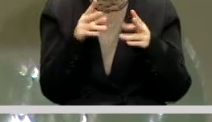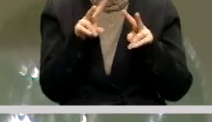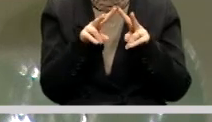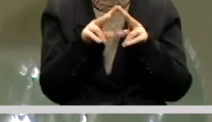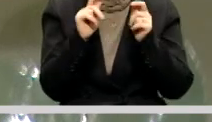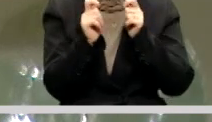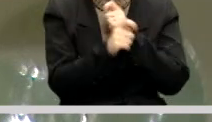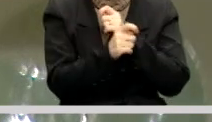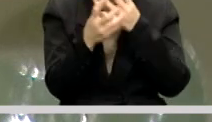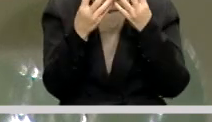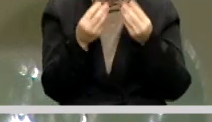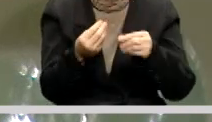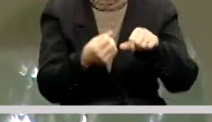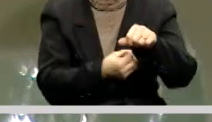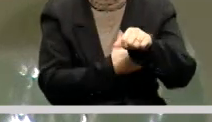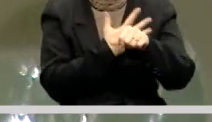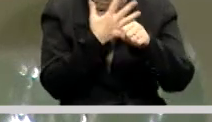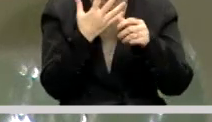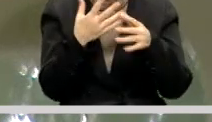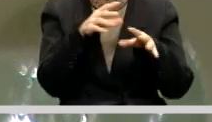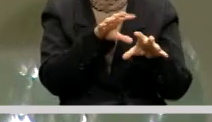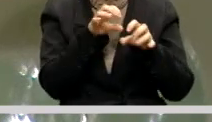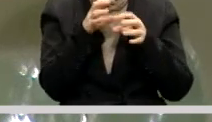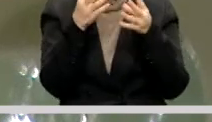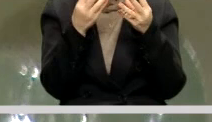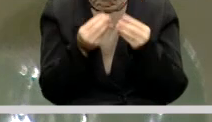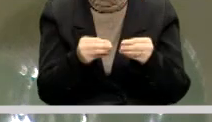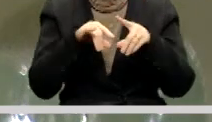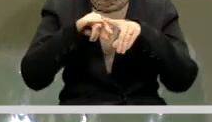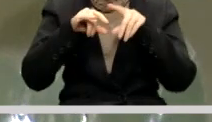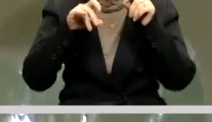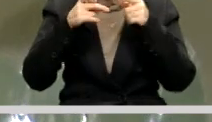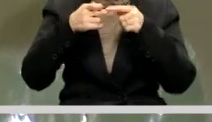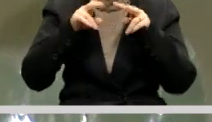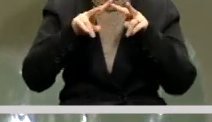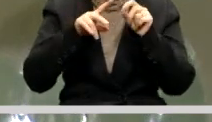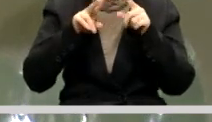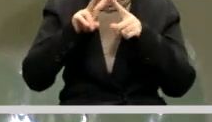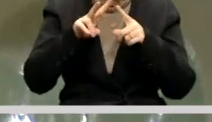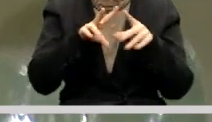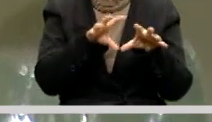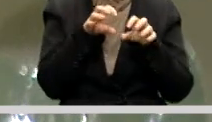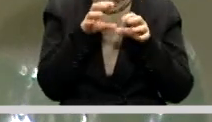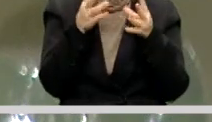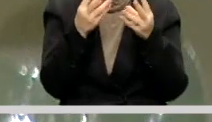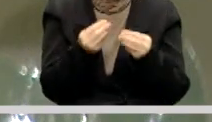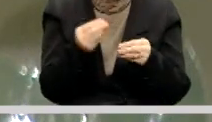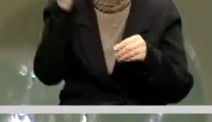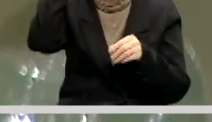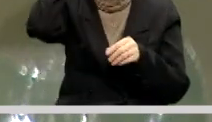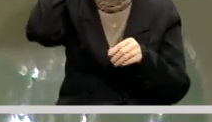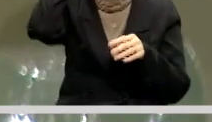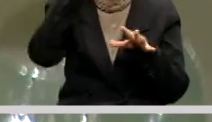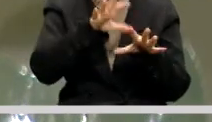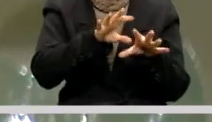bizim duygularımızı etkilediği söyleniyor. Hormonlarımızın etkilendiği söyleniyor. İşte psikolojik durumumuz, işte sabah uyanmamız, akşam yatmamız